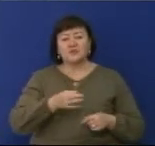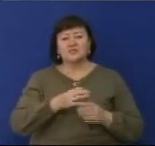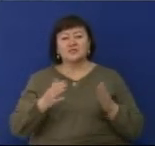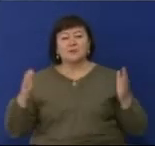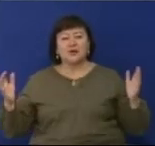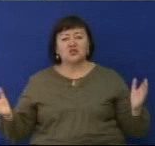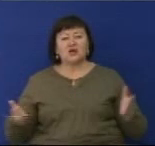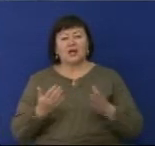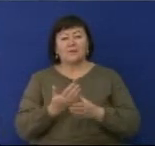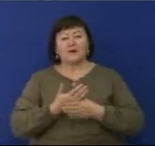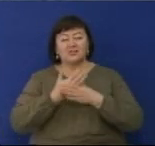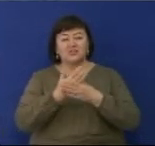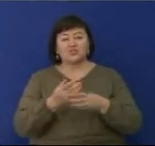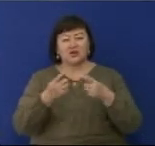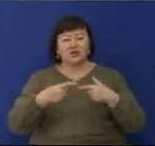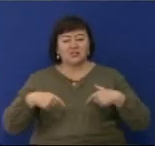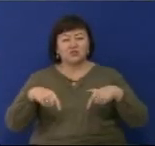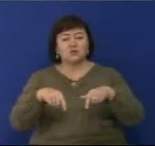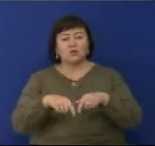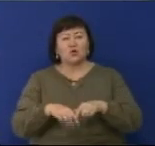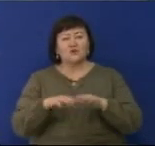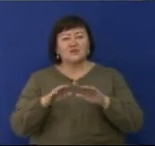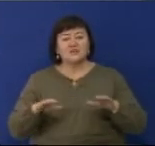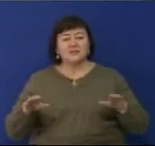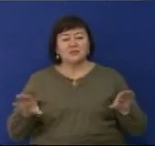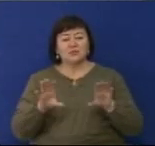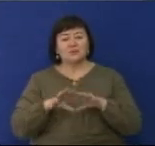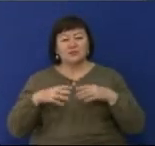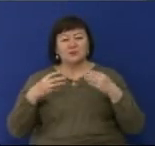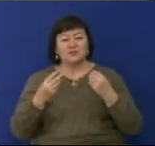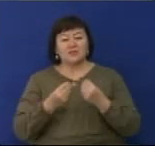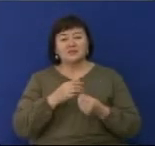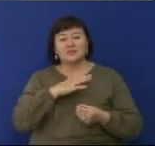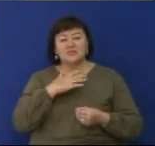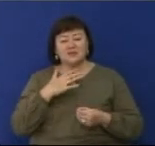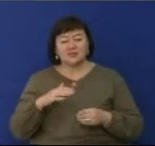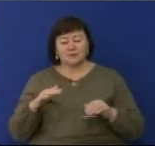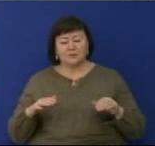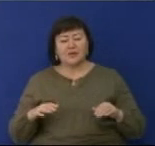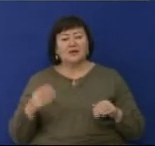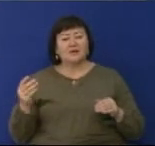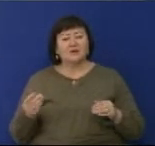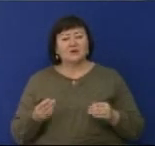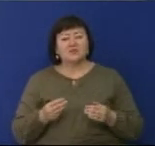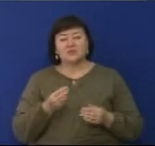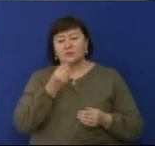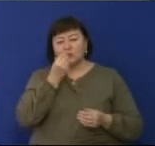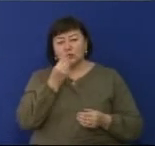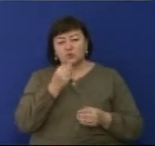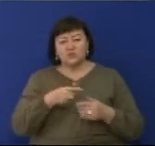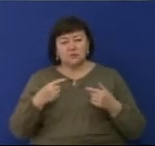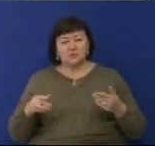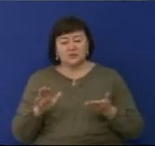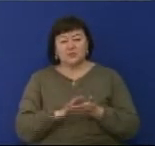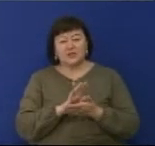поддержка многодетными социально уязвимым семьям выдается школьная форма питание бесплатно мы знаем даже был